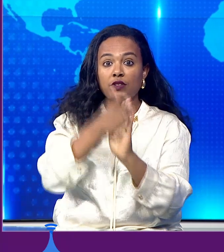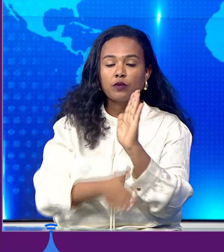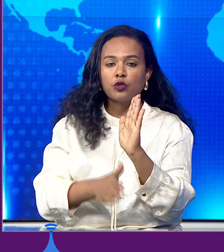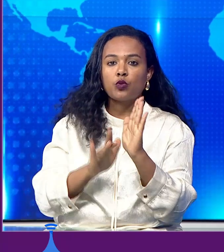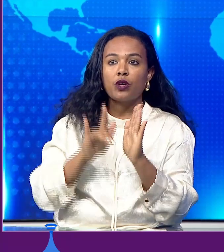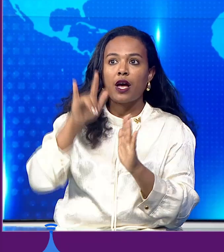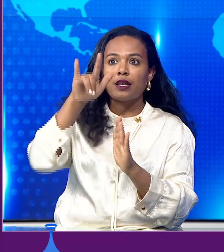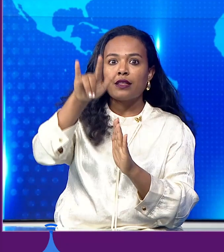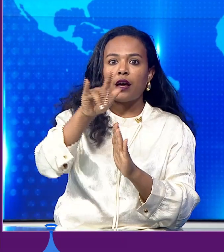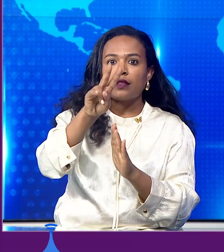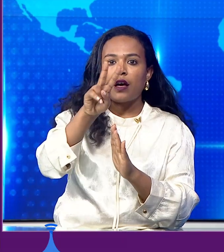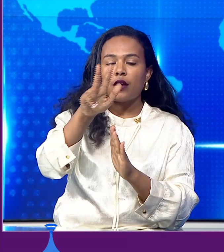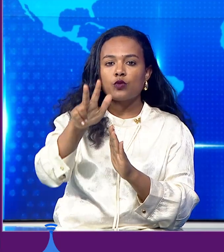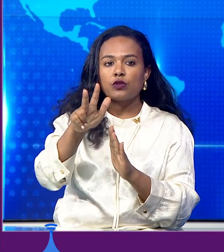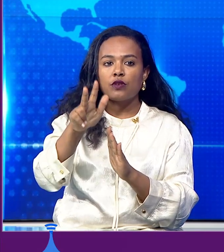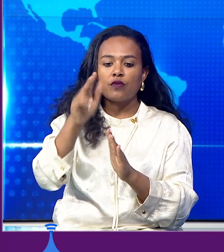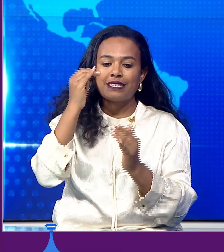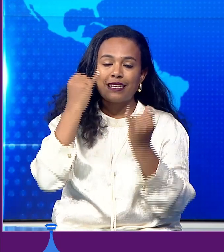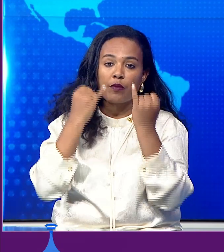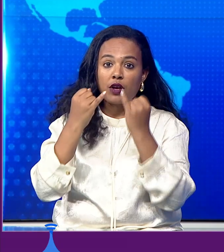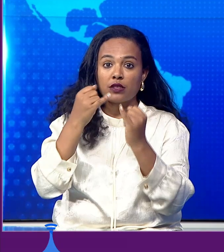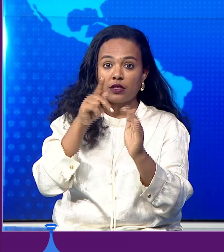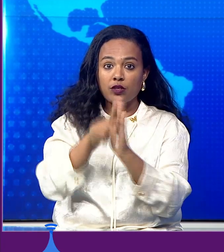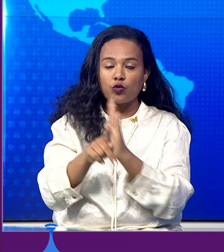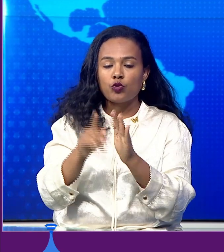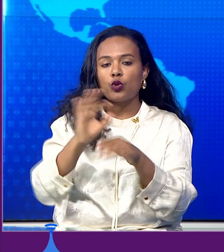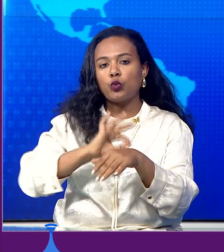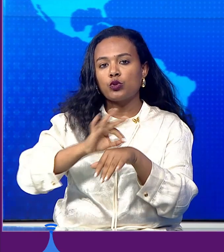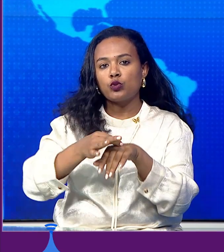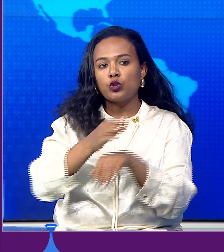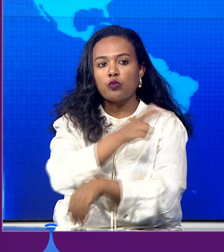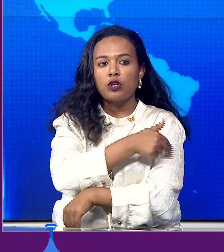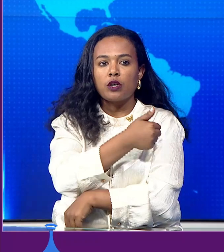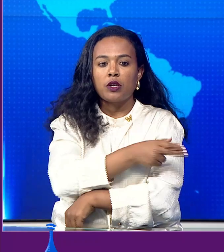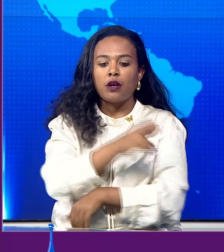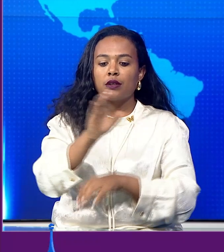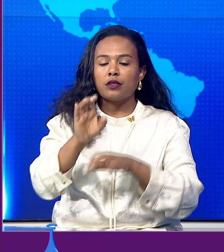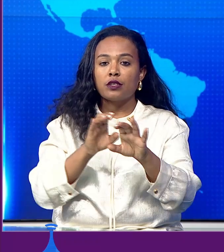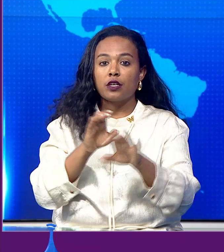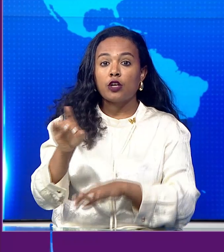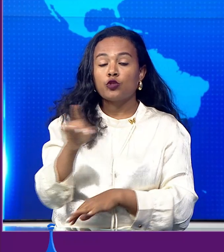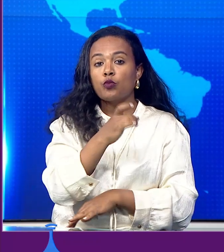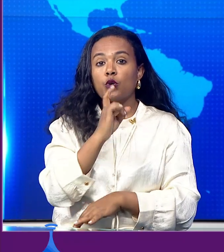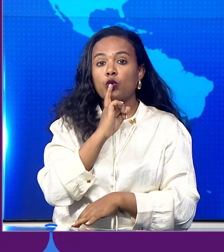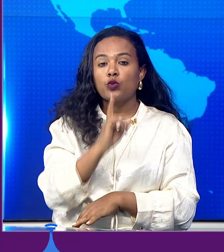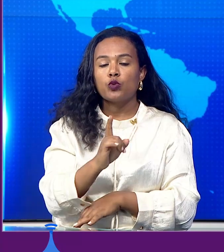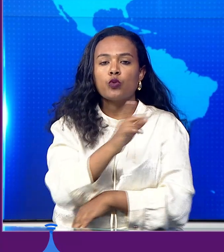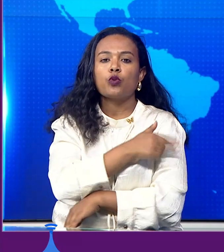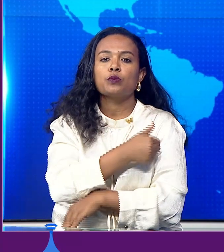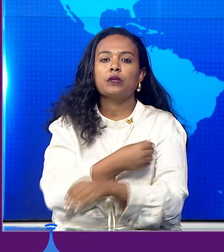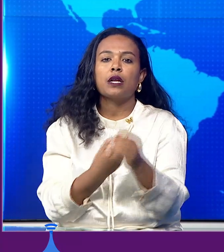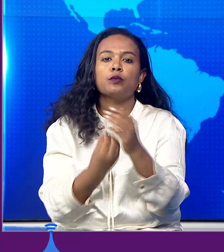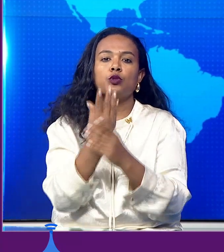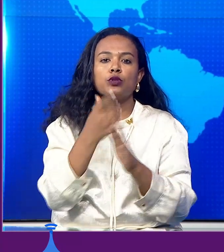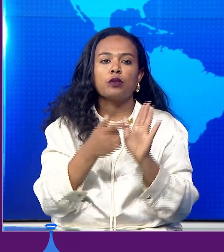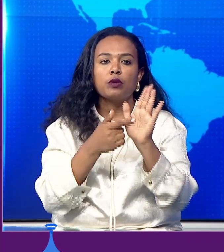ጥቃት ቢያንስ 23 ፍልስጤማውያን ሲገደሉ ለቆሰሉት ደግሞ ሕክምና እየተደረገላቸው መሆኑን ነው የሆስፒታል ምንጮች